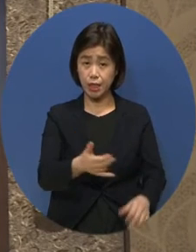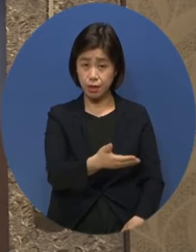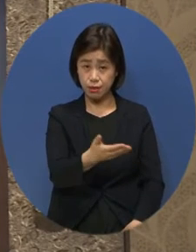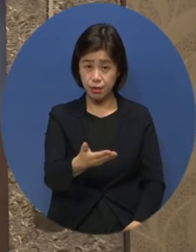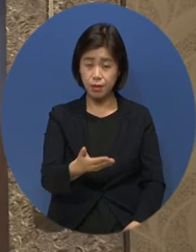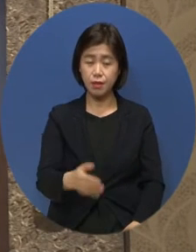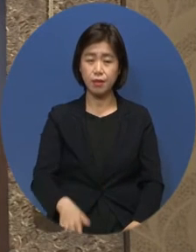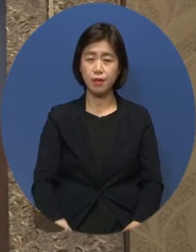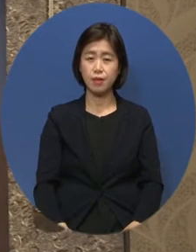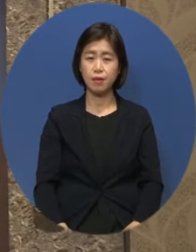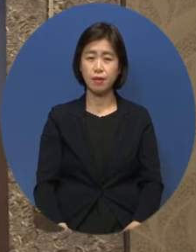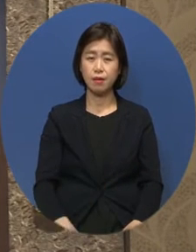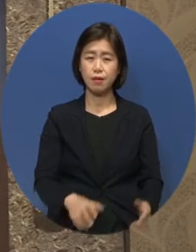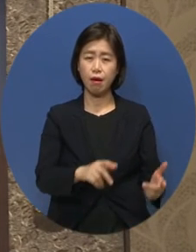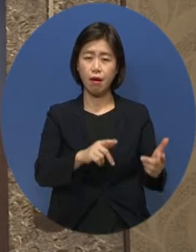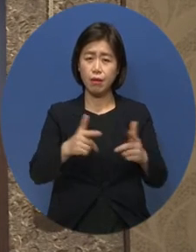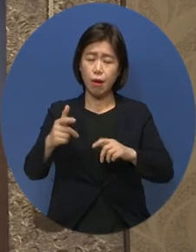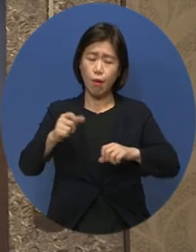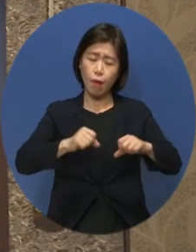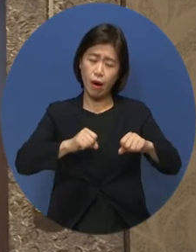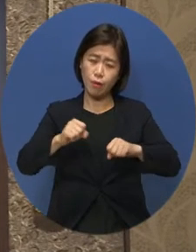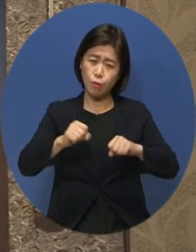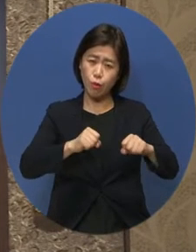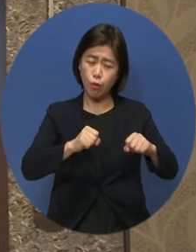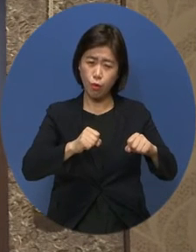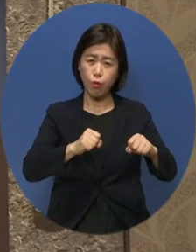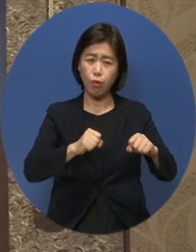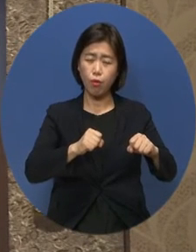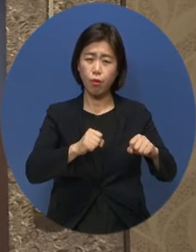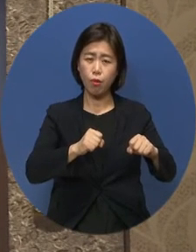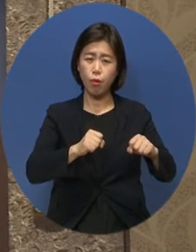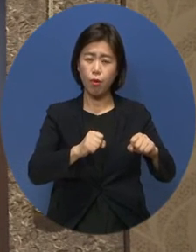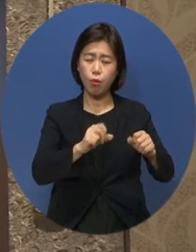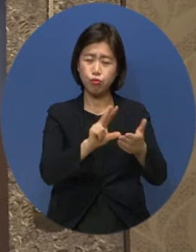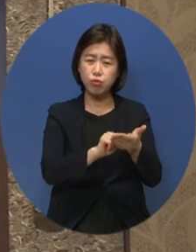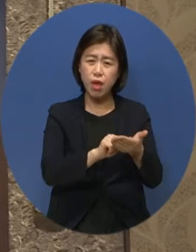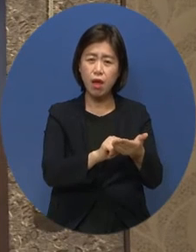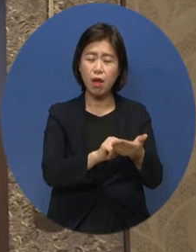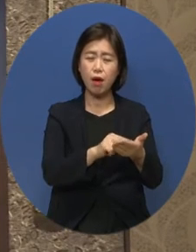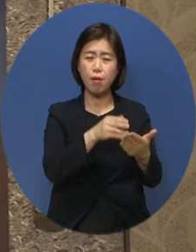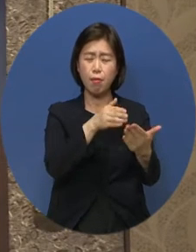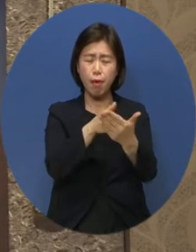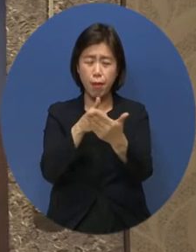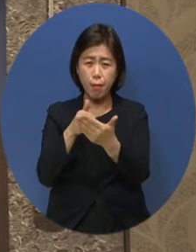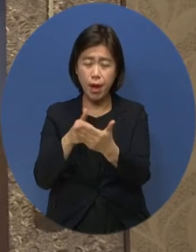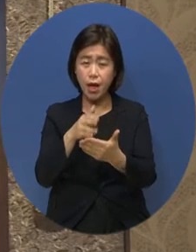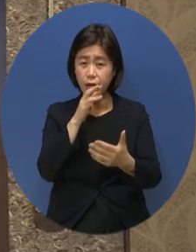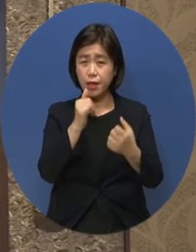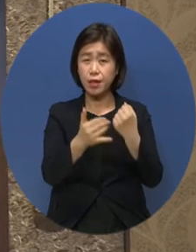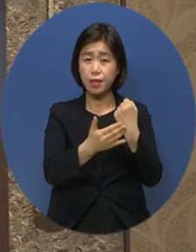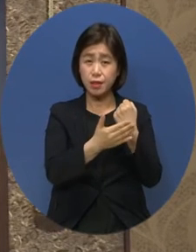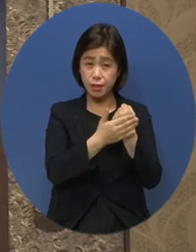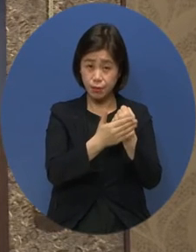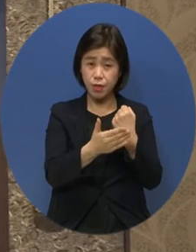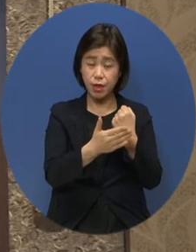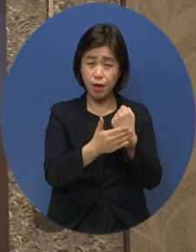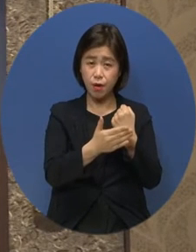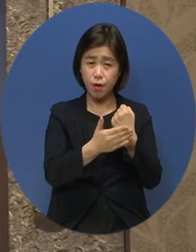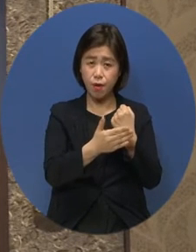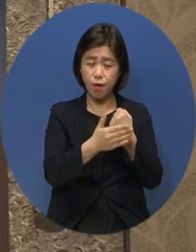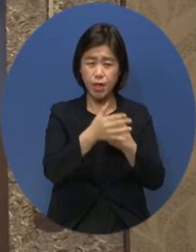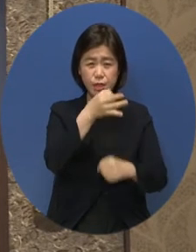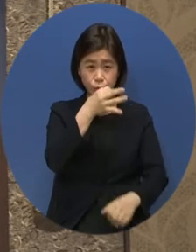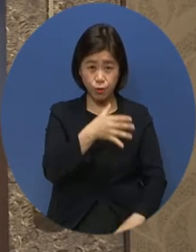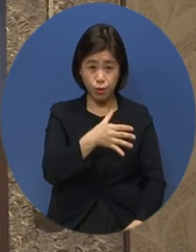내로 이제 활동 3 악의 있음에도 불구하고 어 우리 복지관의 선생님들이 어떻게 해서든지